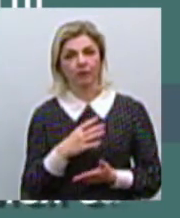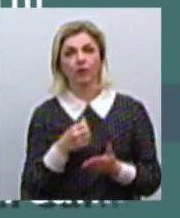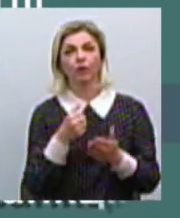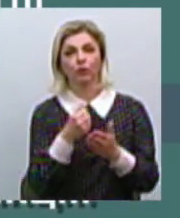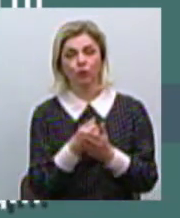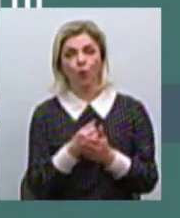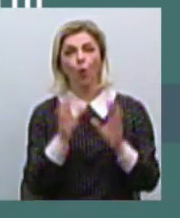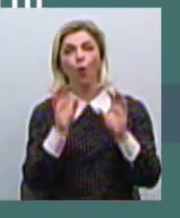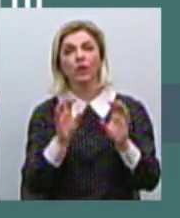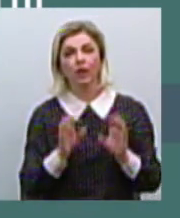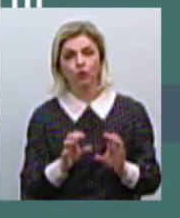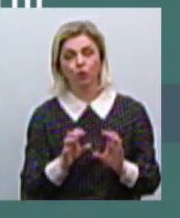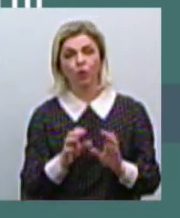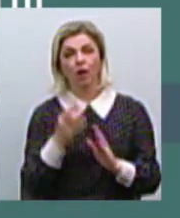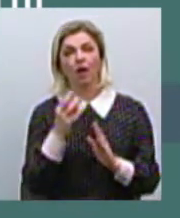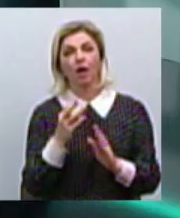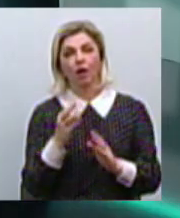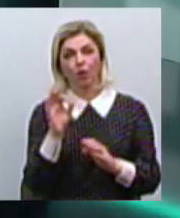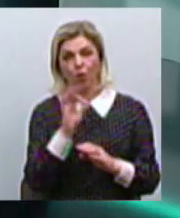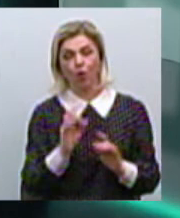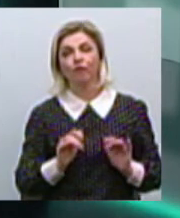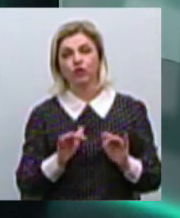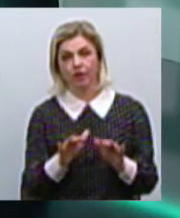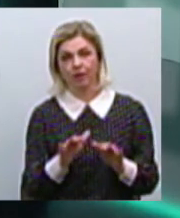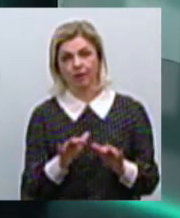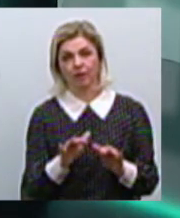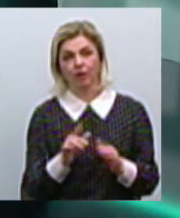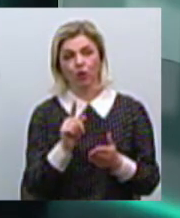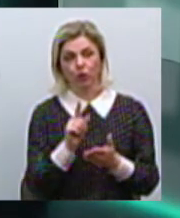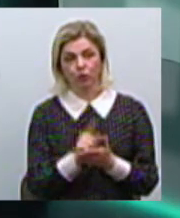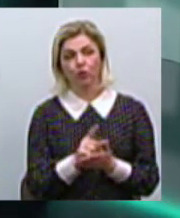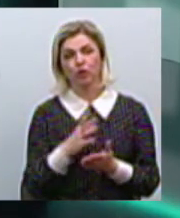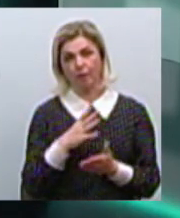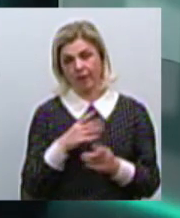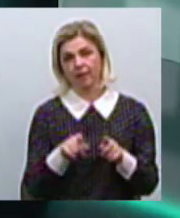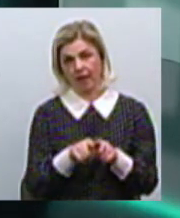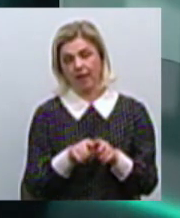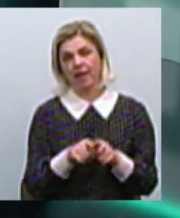адмінкодексу і стаття за порушення, мають накладатися санкції.